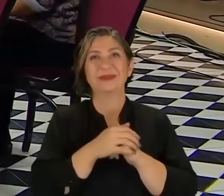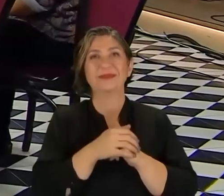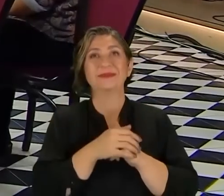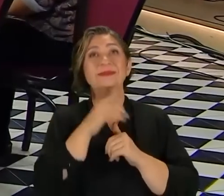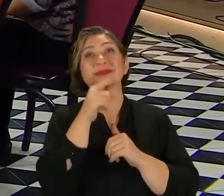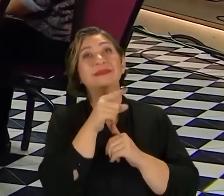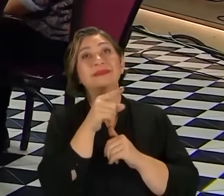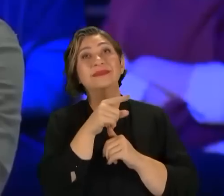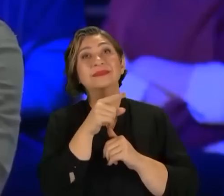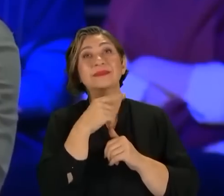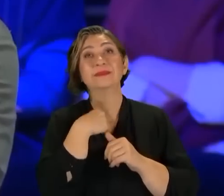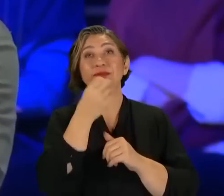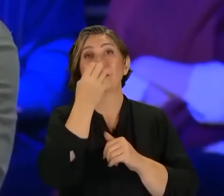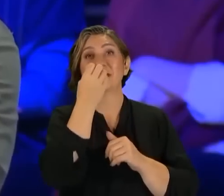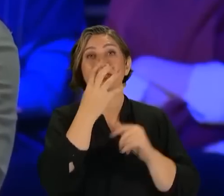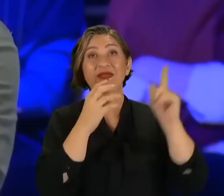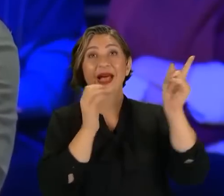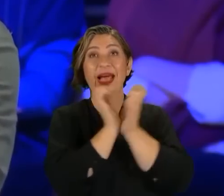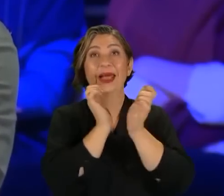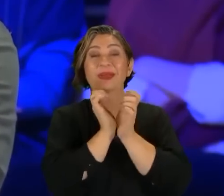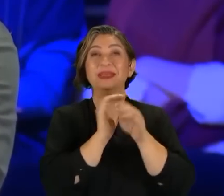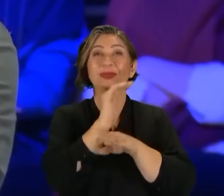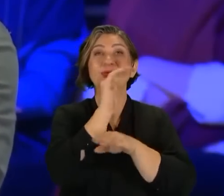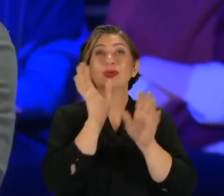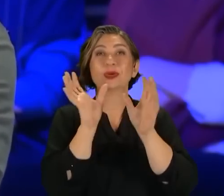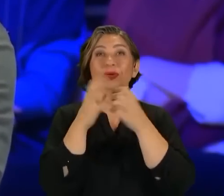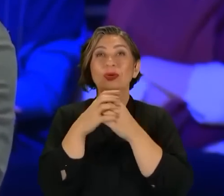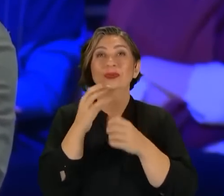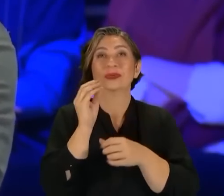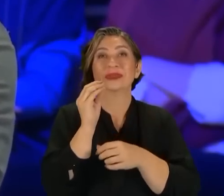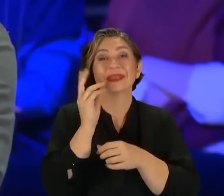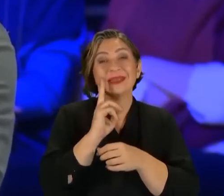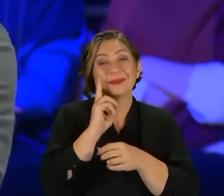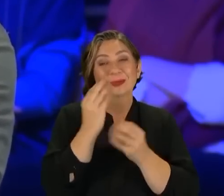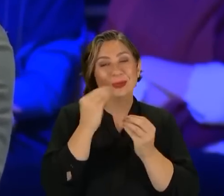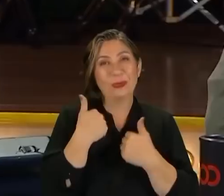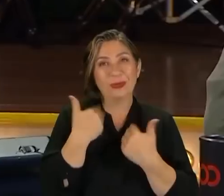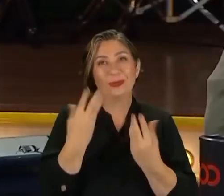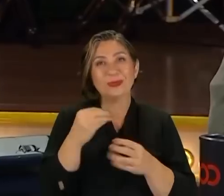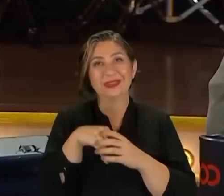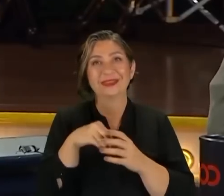Senin. Siz neredesiniz tatlım? Ben de Bahçeli Evler'de ailemle yaşıyorum. Grubun çocuğu o ben olduğum için.